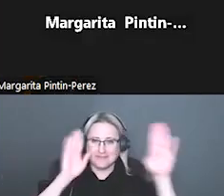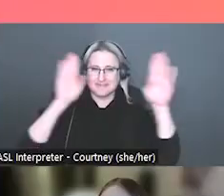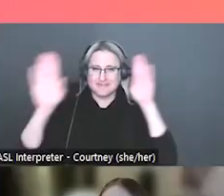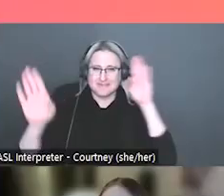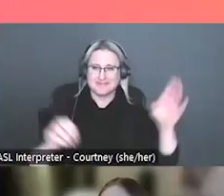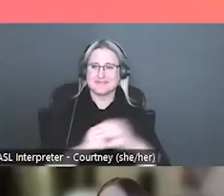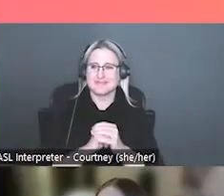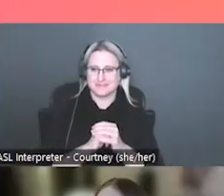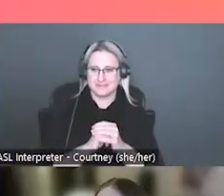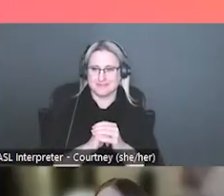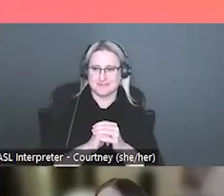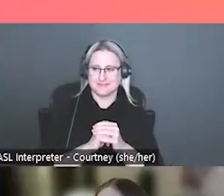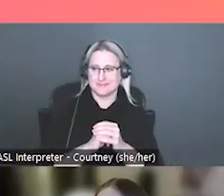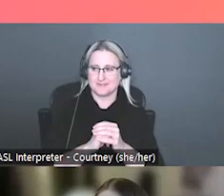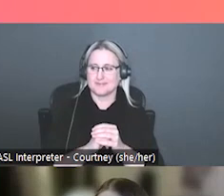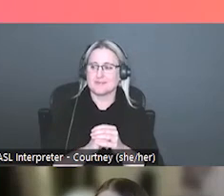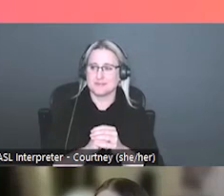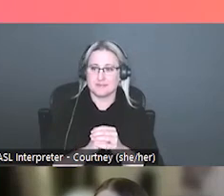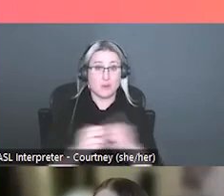Bonjour tout le monde.